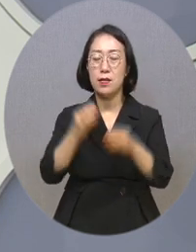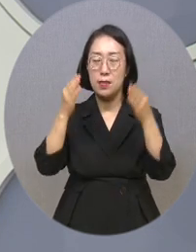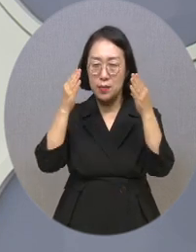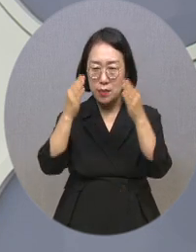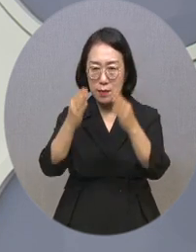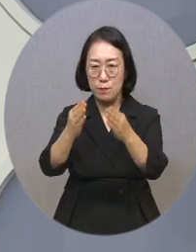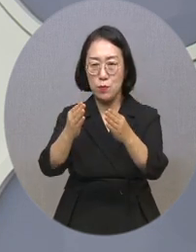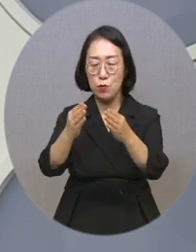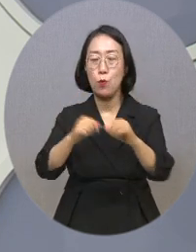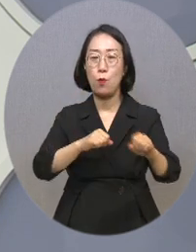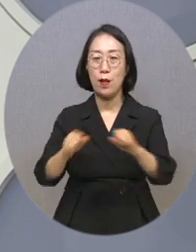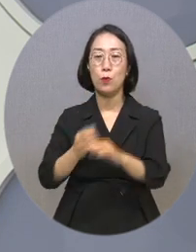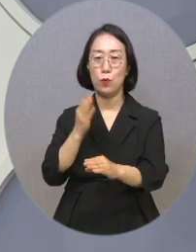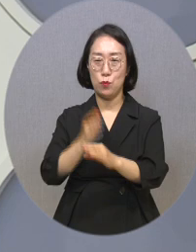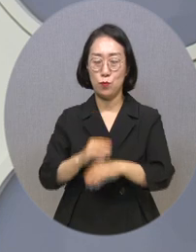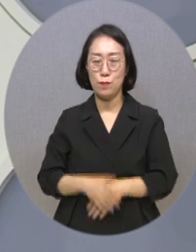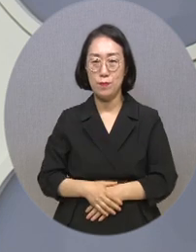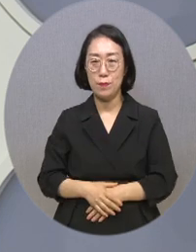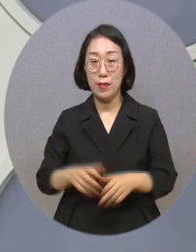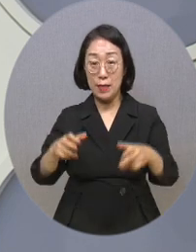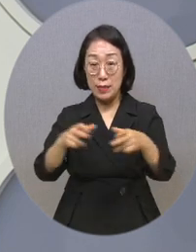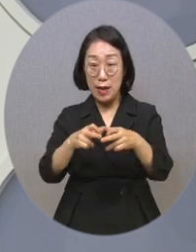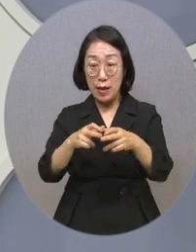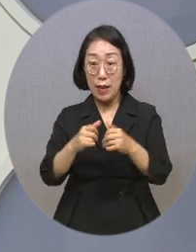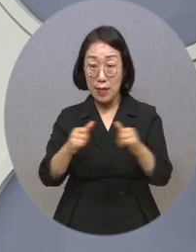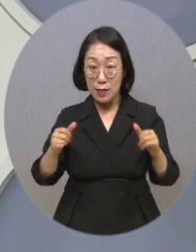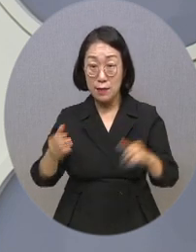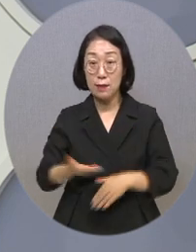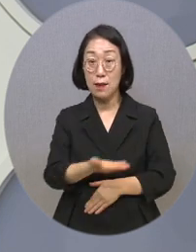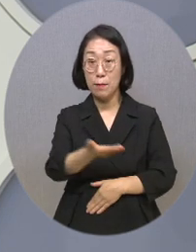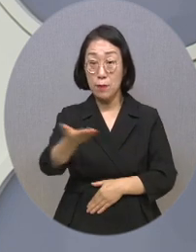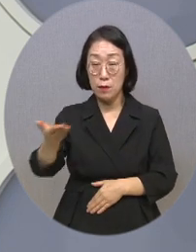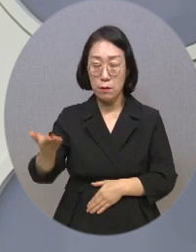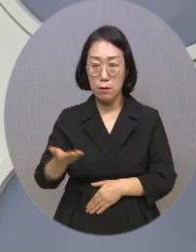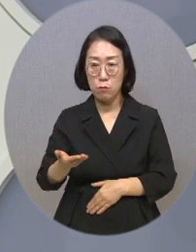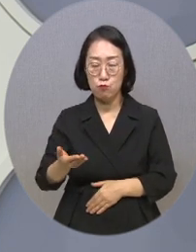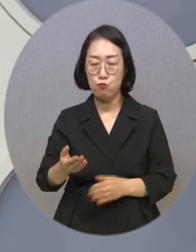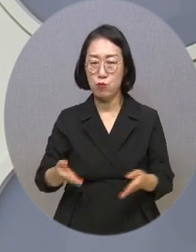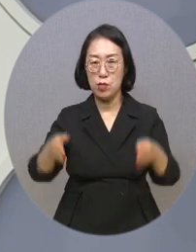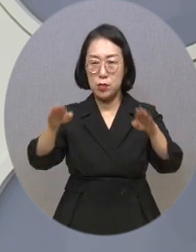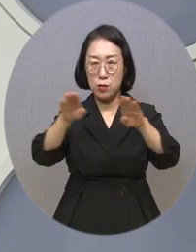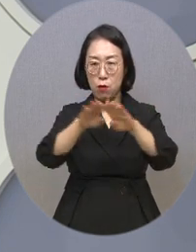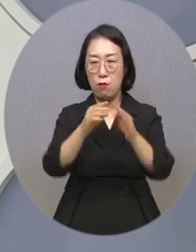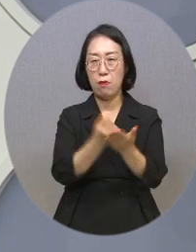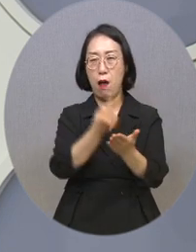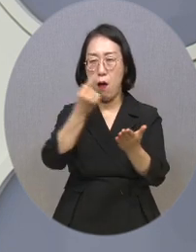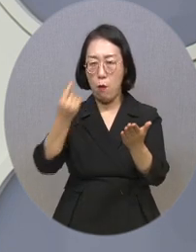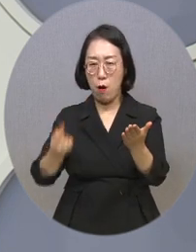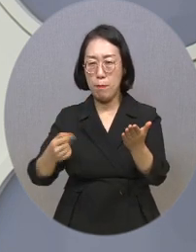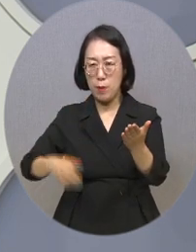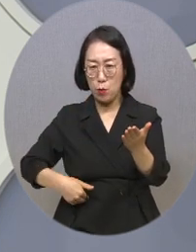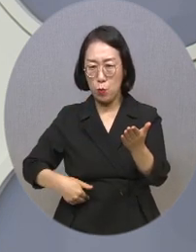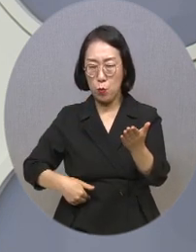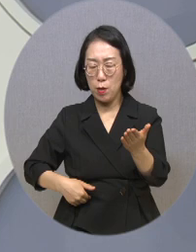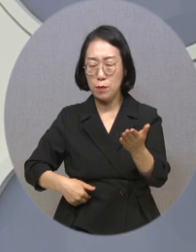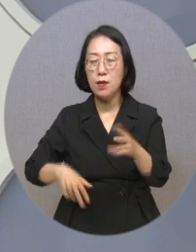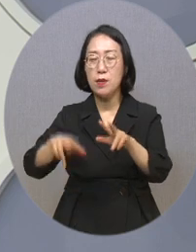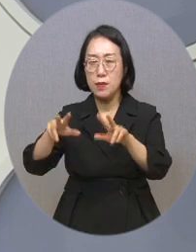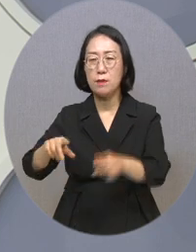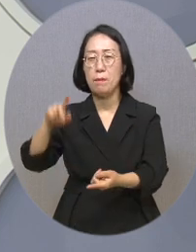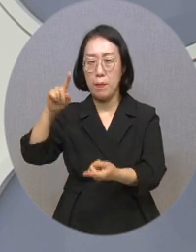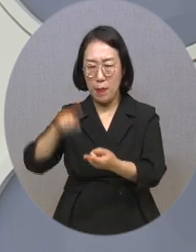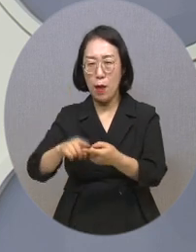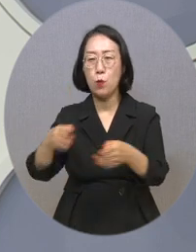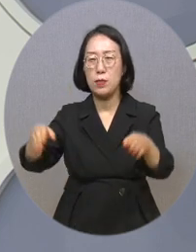근데 지금 장애계에서는 탈시설을 주장하는 그룹이 하나 있고 현재 시설 이용하는